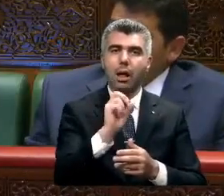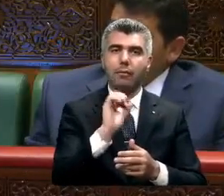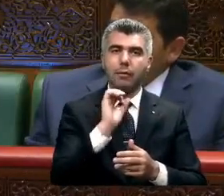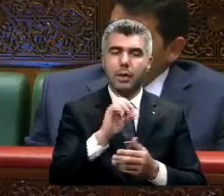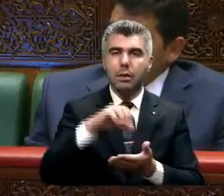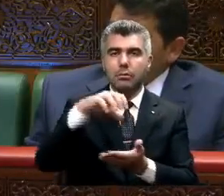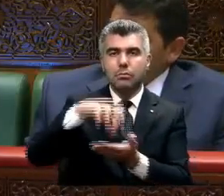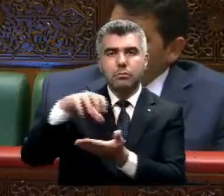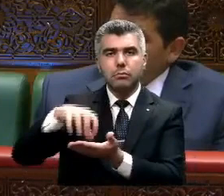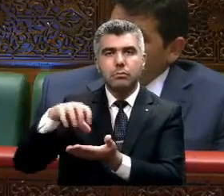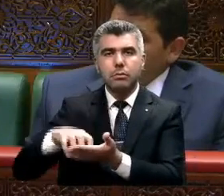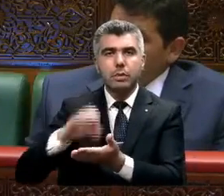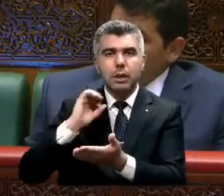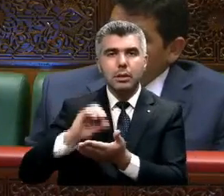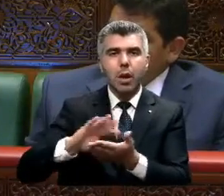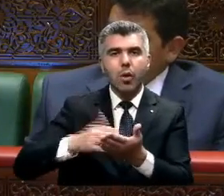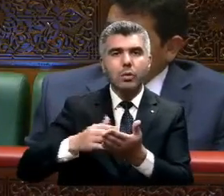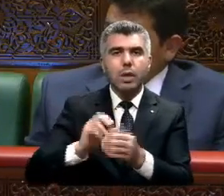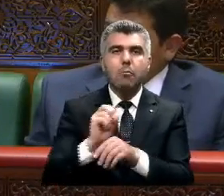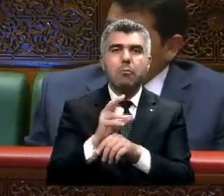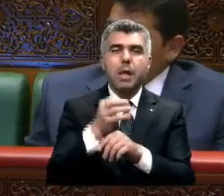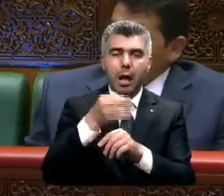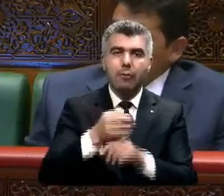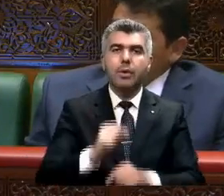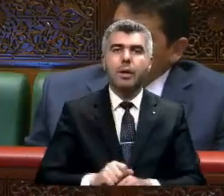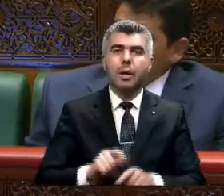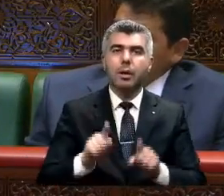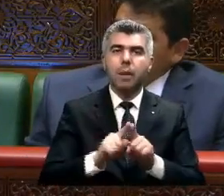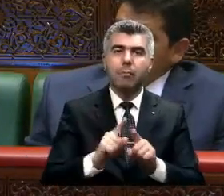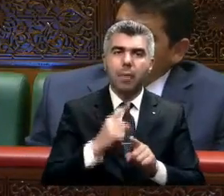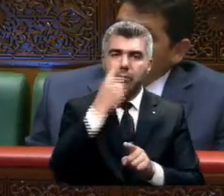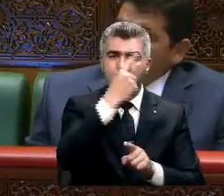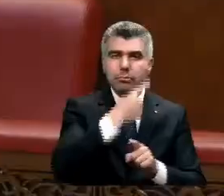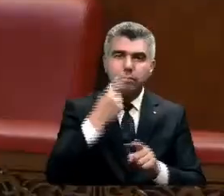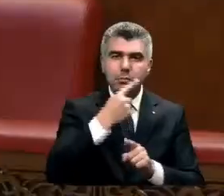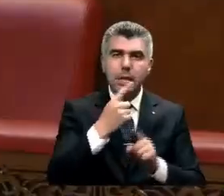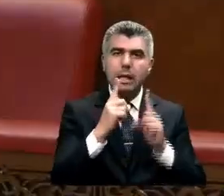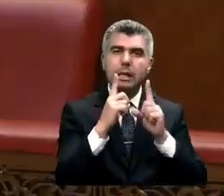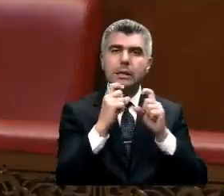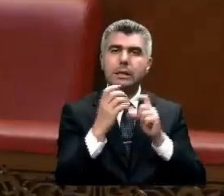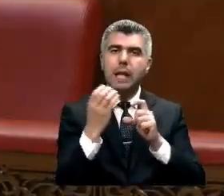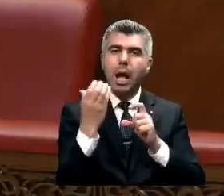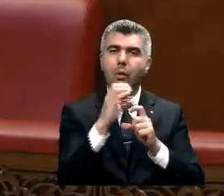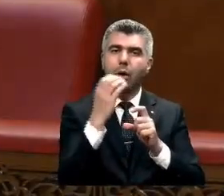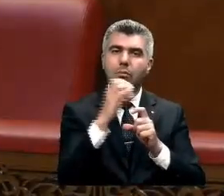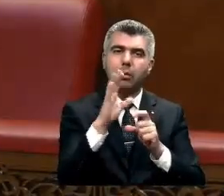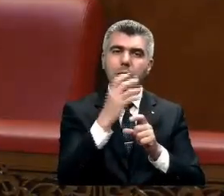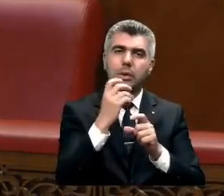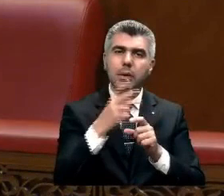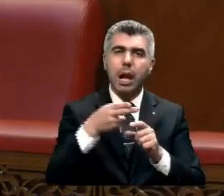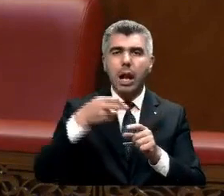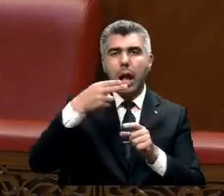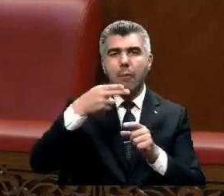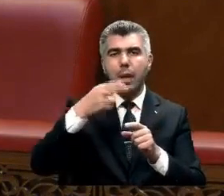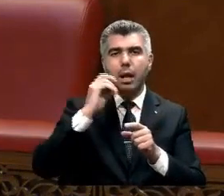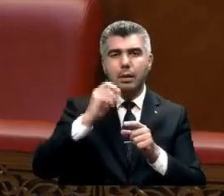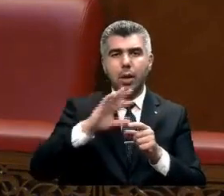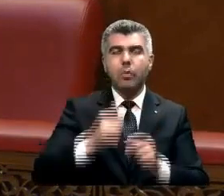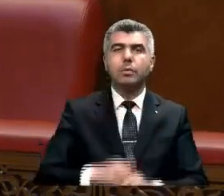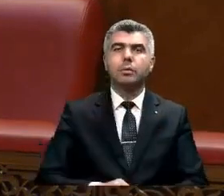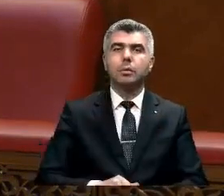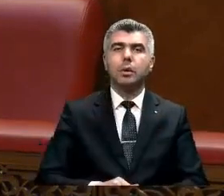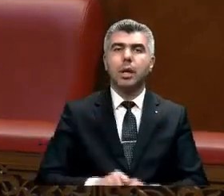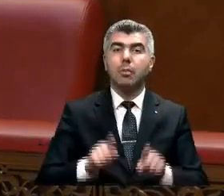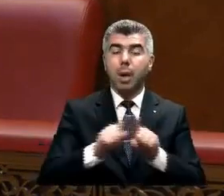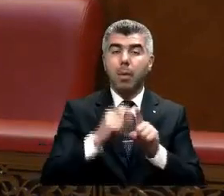عده نقاط على مسار المسافرين بهدف تحديد وتحليل الصور التي تلتقطها الكاميرات المسافرين واحتساب